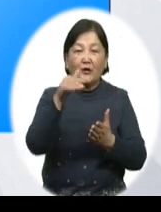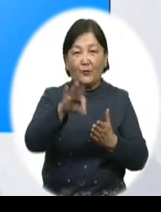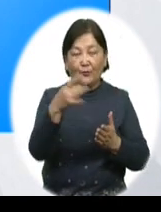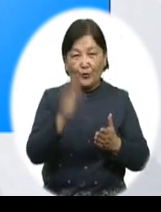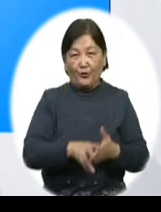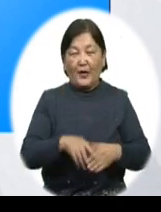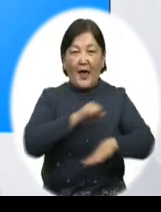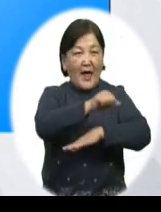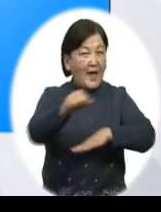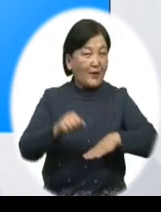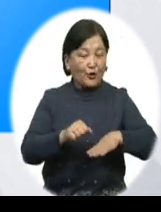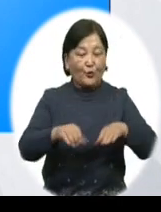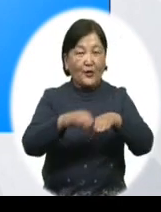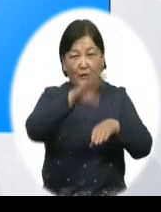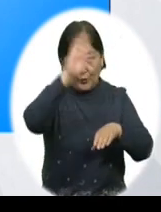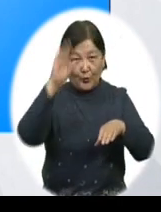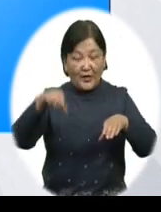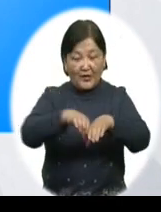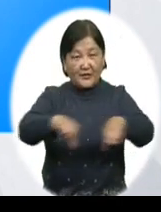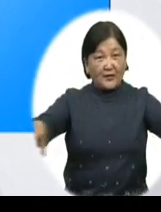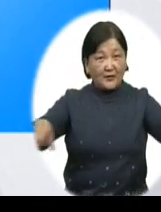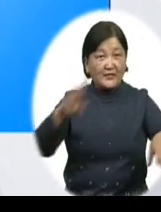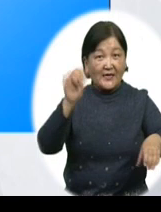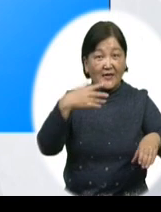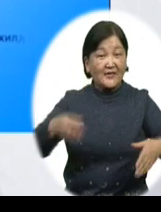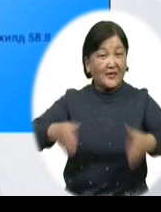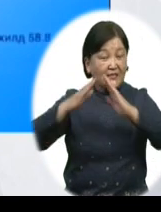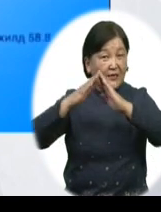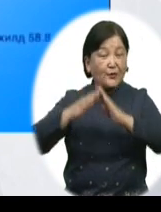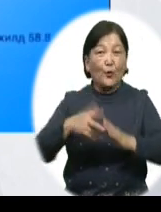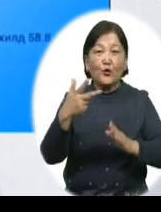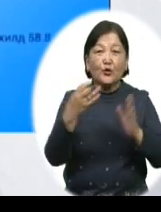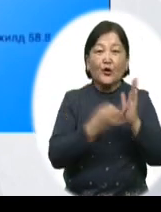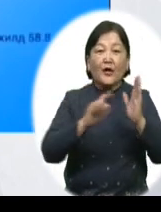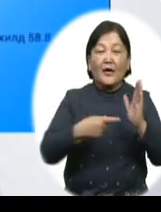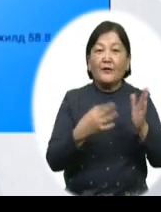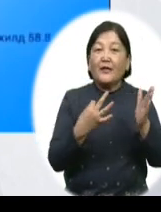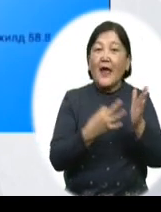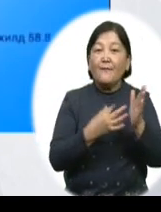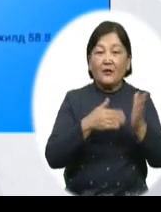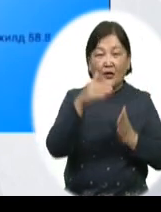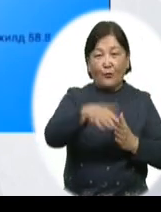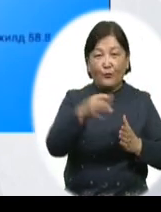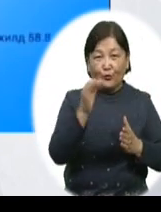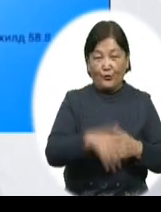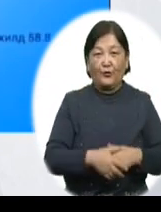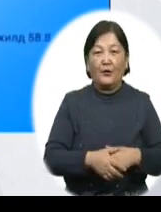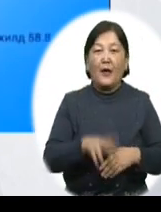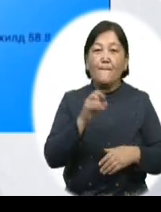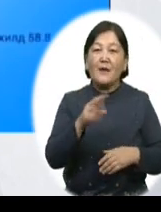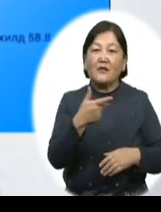хот, аймгийн төвүүдийн дулааны цахилгаан станцын хүчин чадлыг нэмэгдүүлэхэд 37.8 тэрбум төгрөг. Улаанбаатар мандалгой